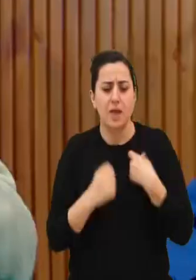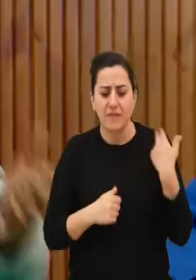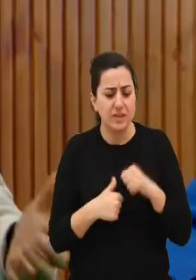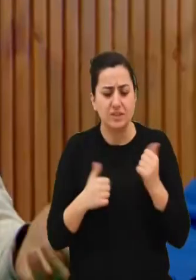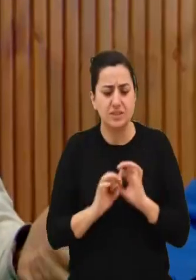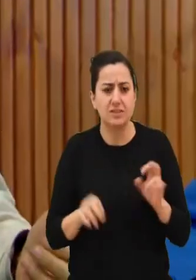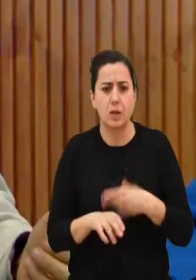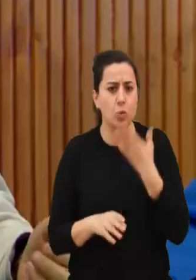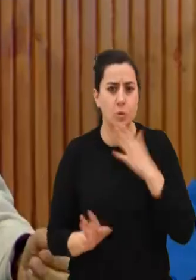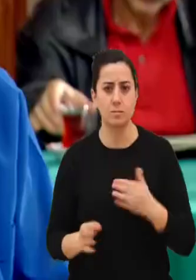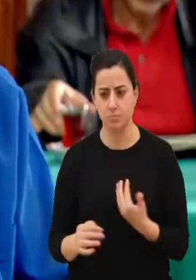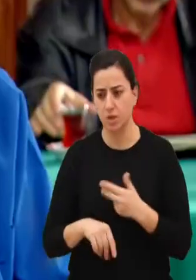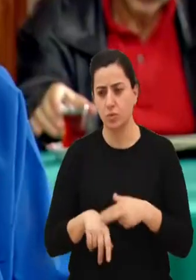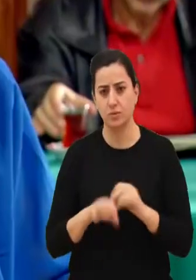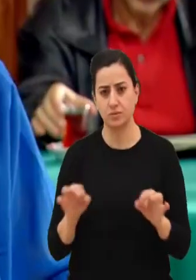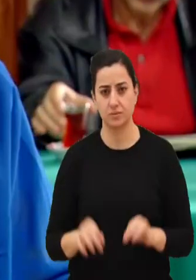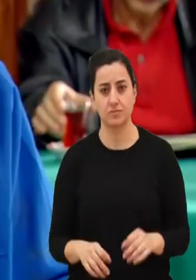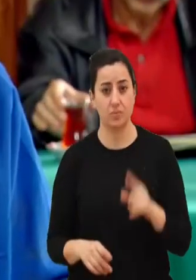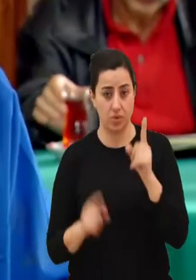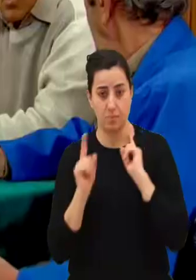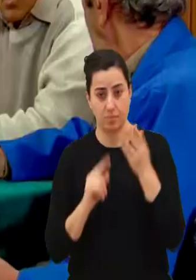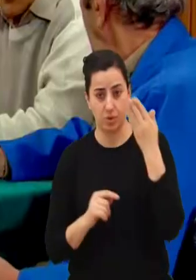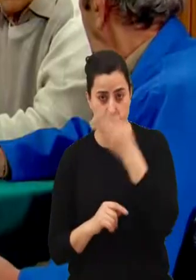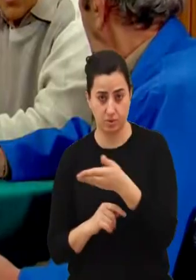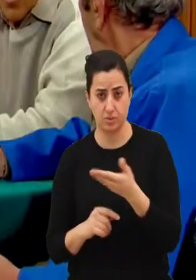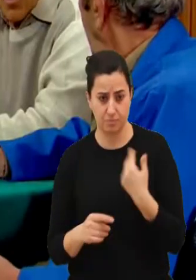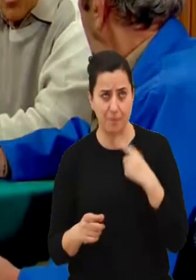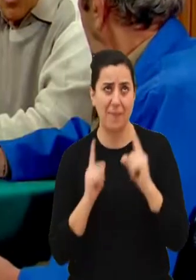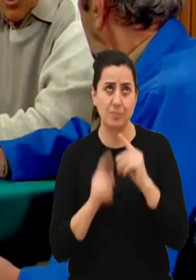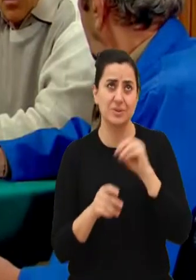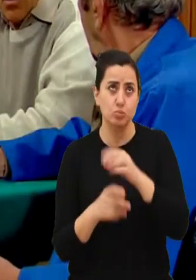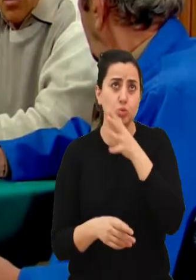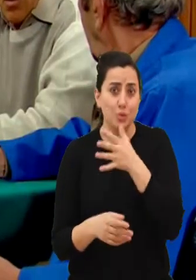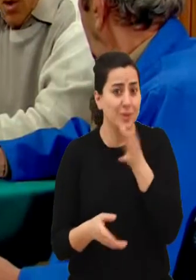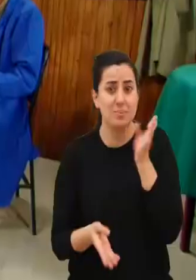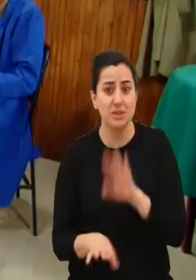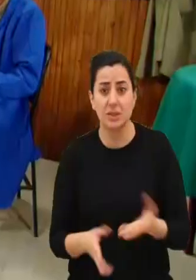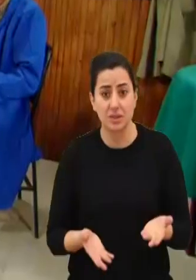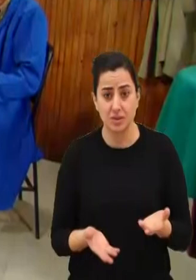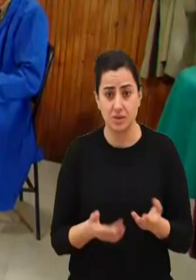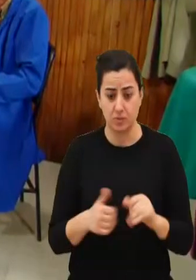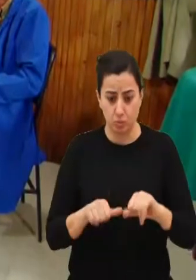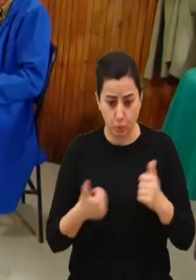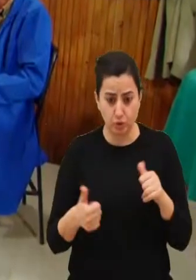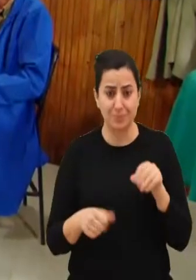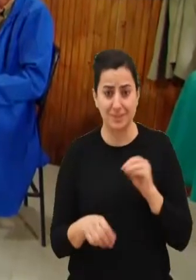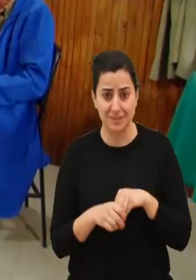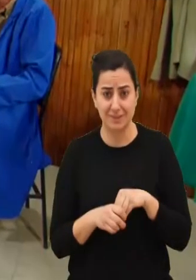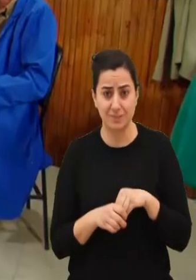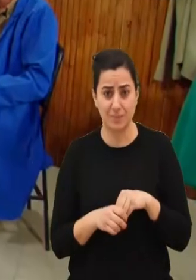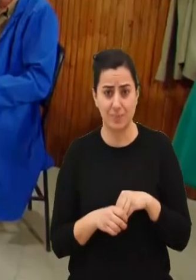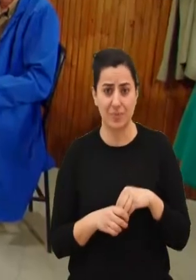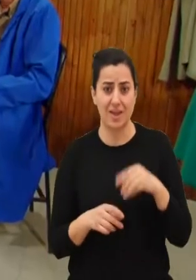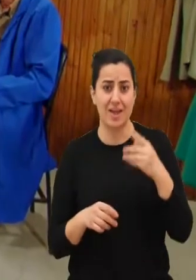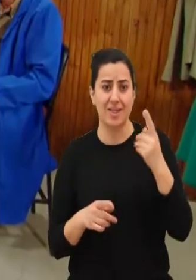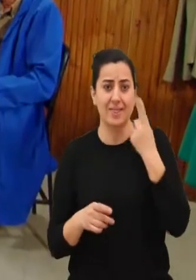boşanmadım ben. Ben de hiç boşanmadım. Mahkemeye gidiliyor. O kadarını ben de biliyorum canım. Herhalde boşanmak için